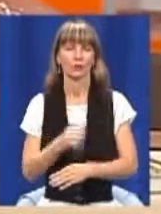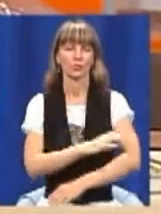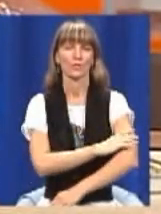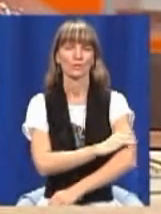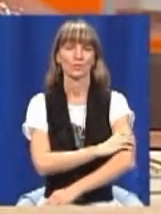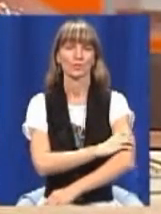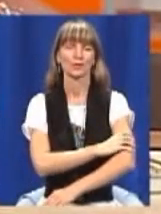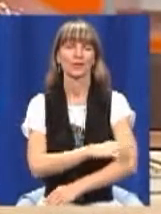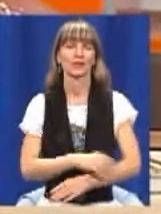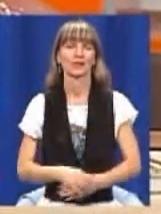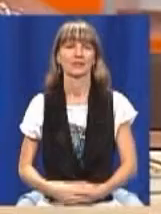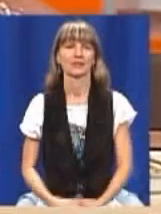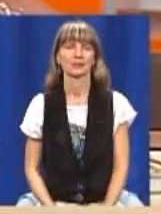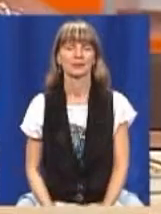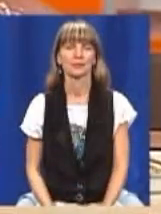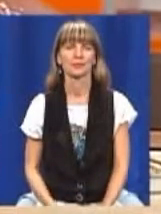мускулатурою.